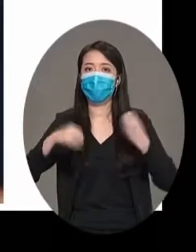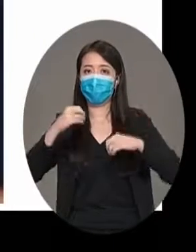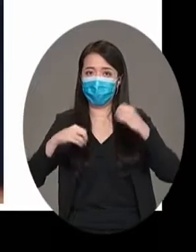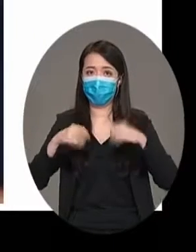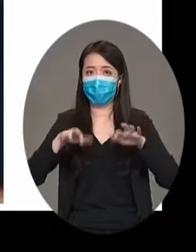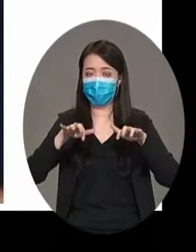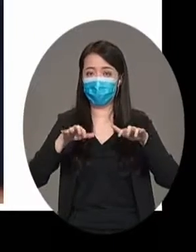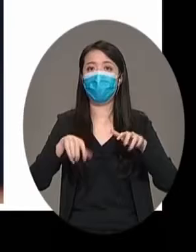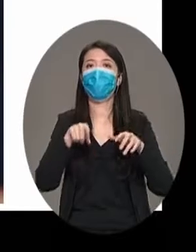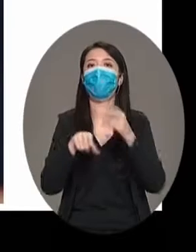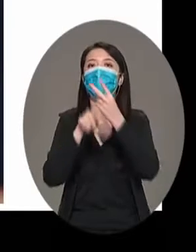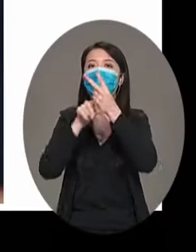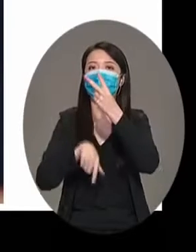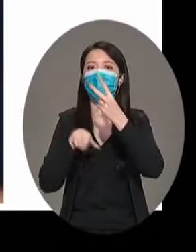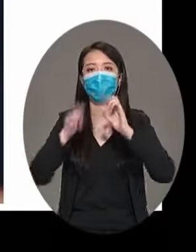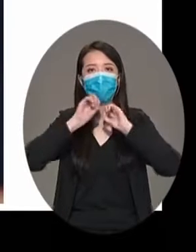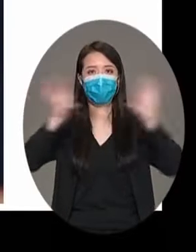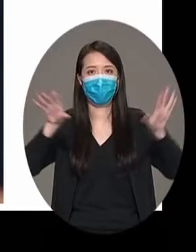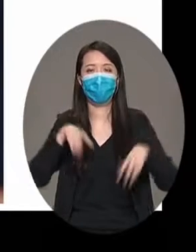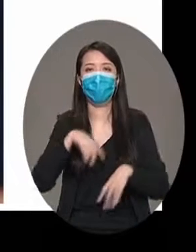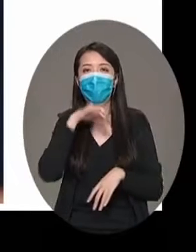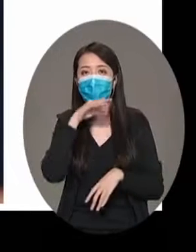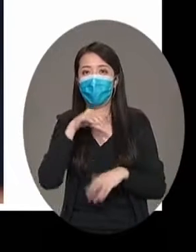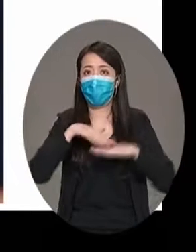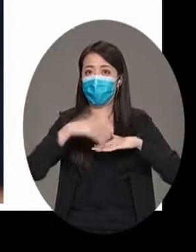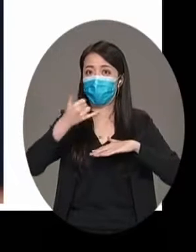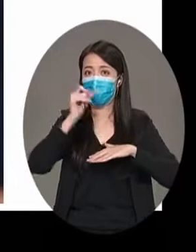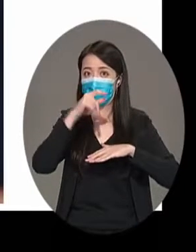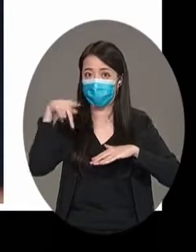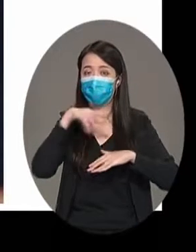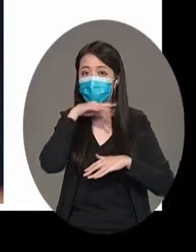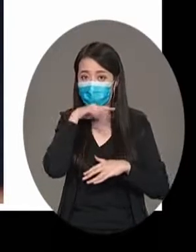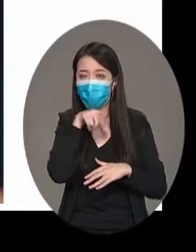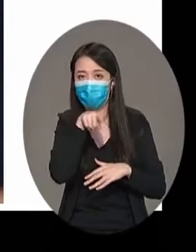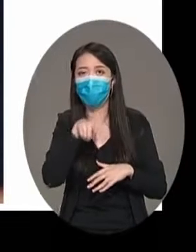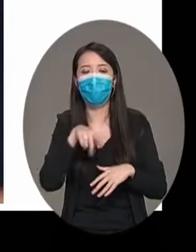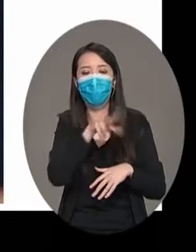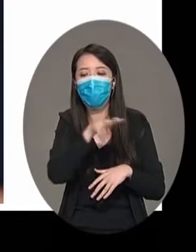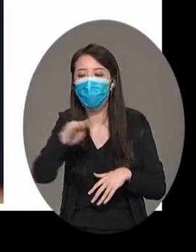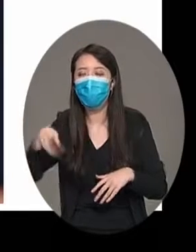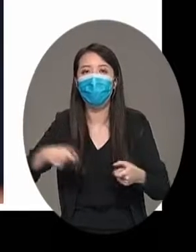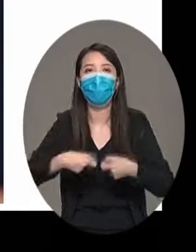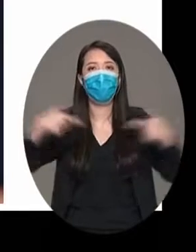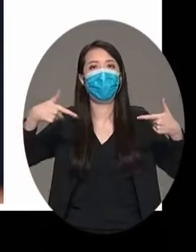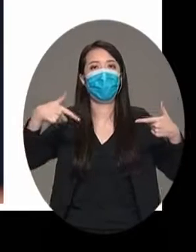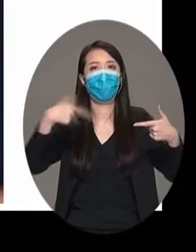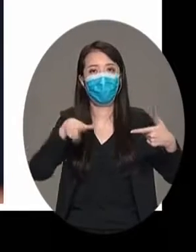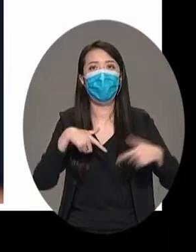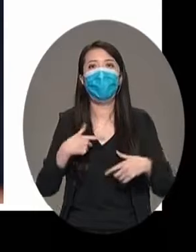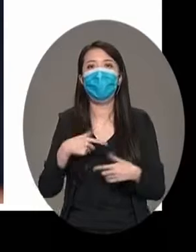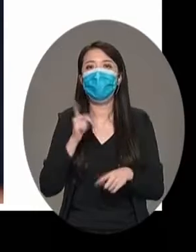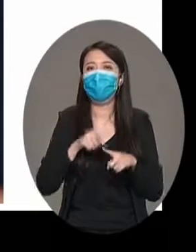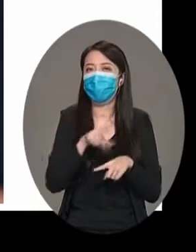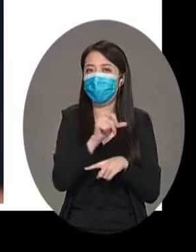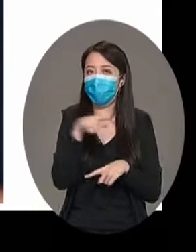資訊科技辦公室二月的時候曾經發稿說，偽冒安心出行流動應用程式的情況是越來越嚴重，由於